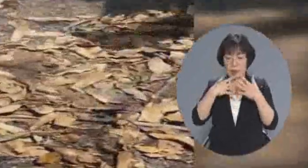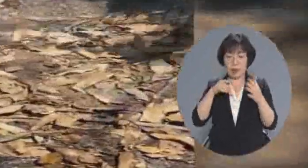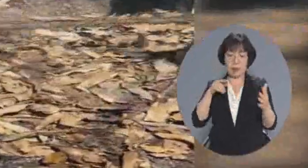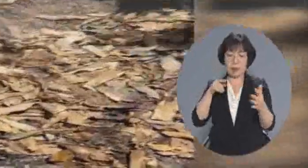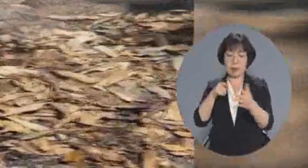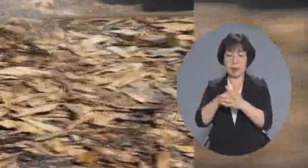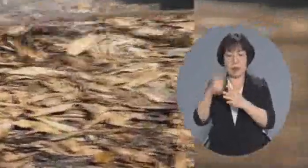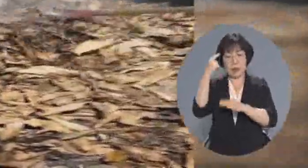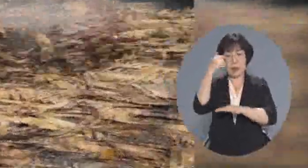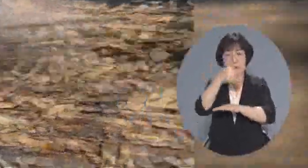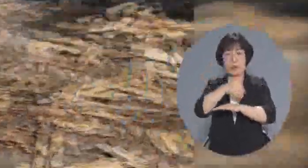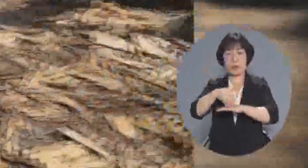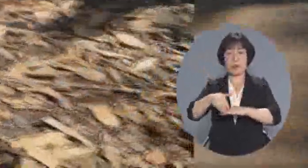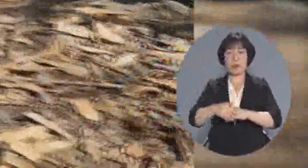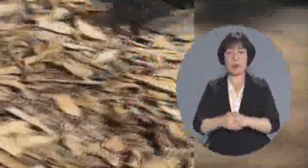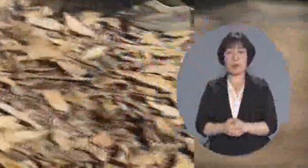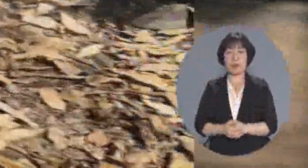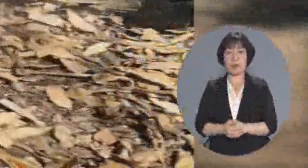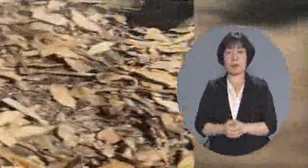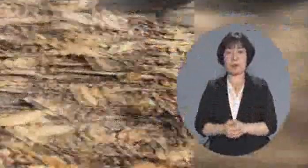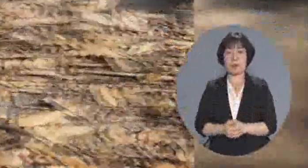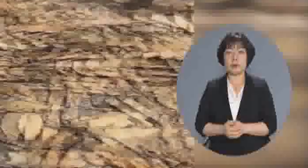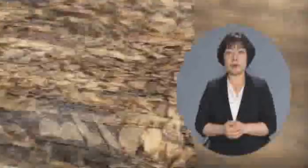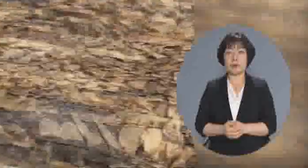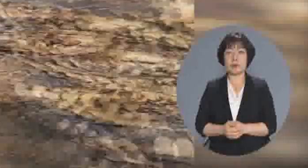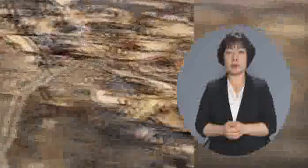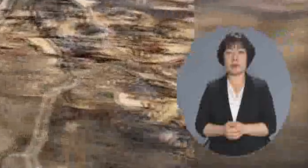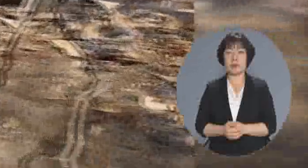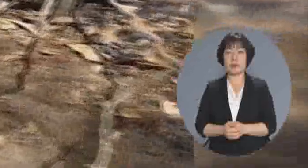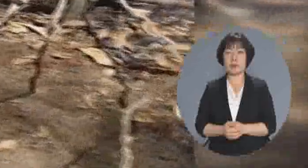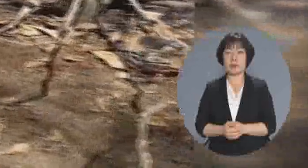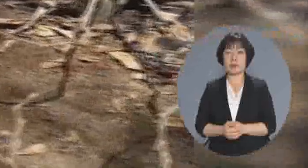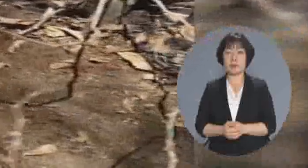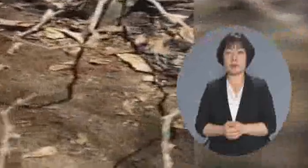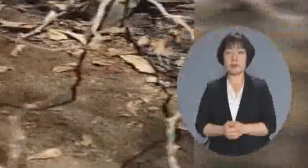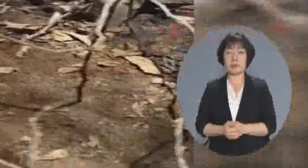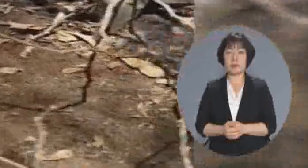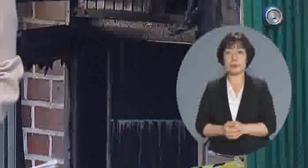원인을 파악할 계획이라고 설명했습니다.